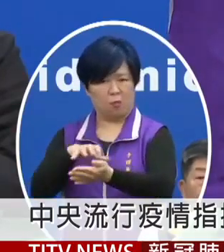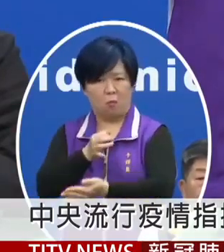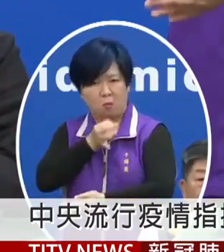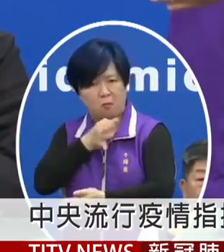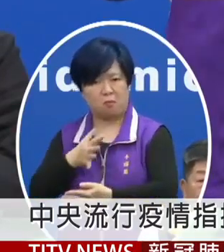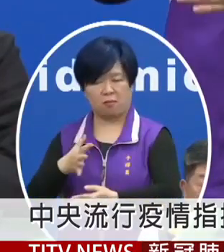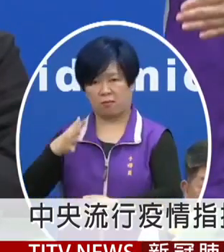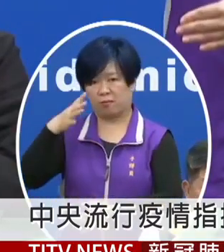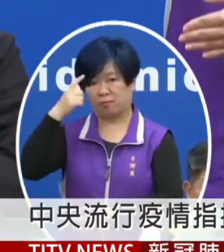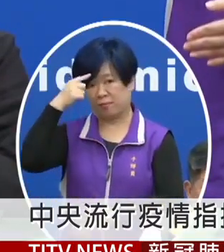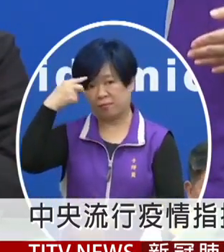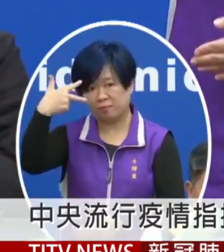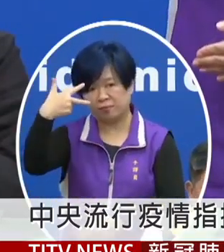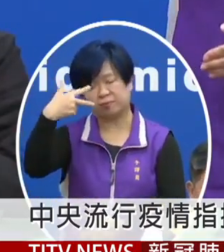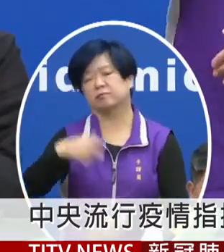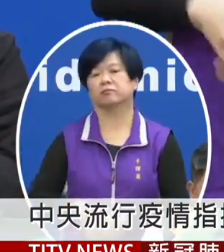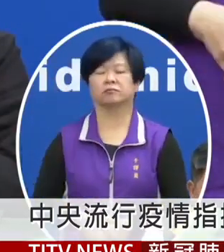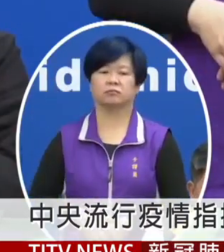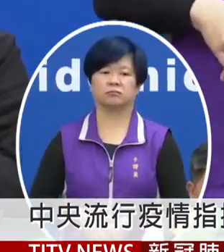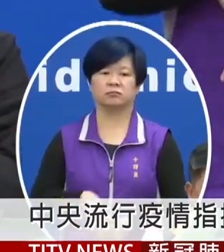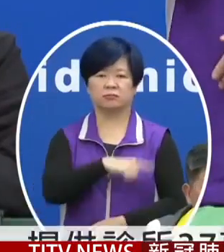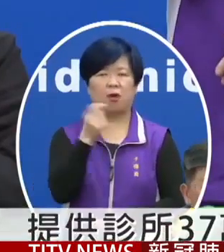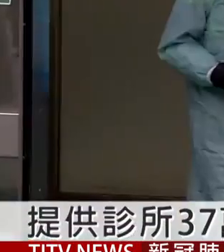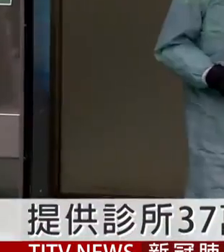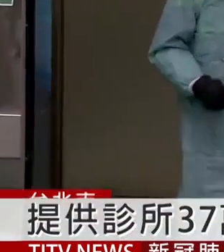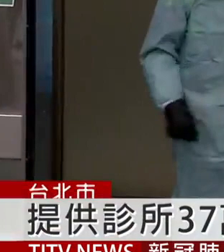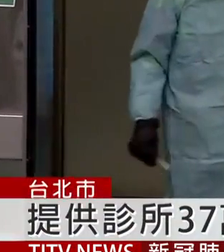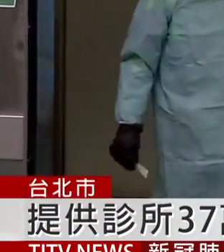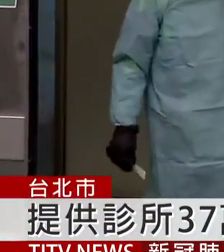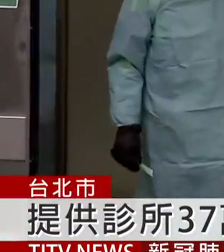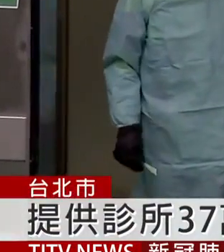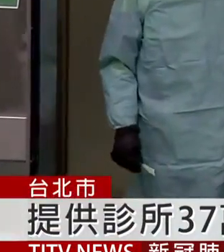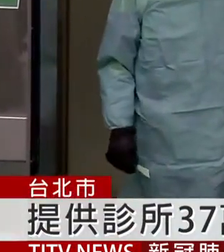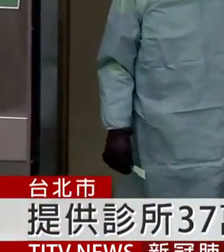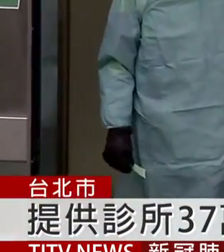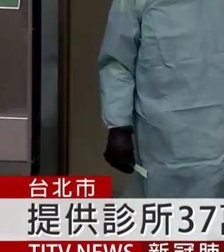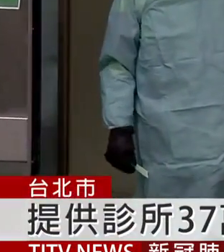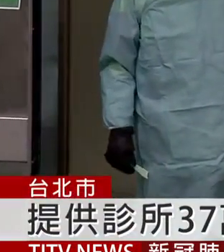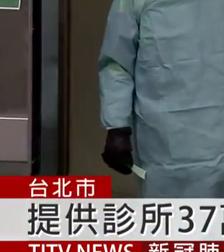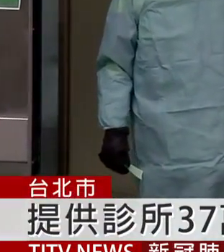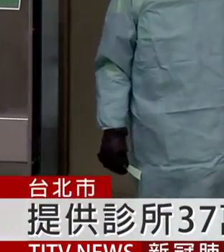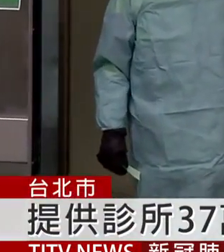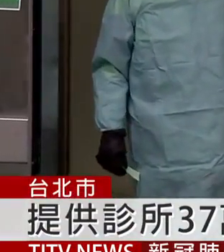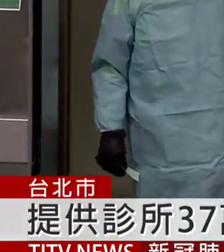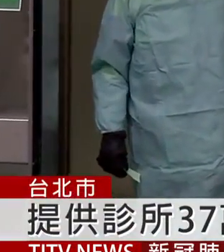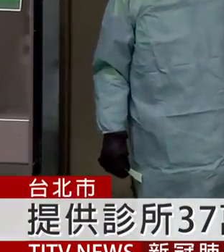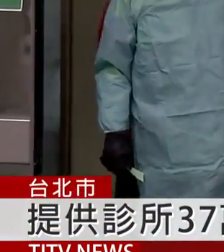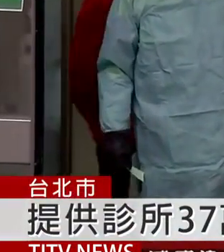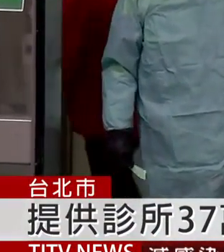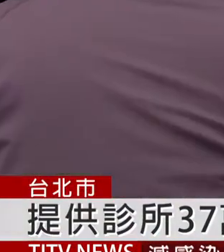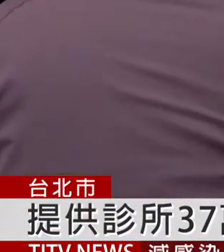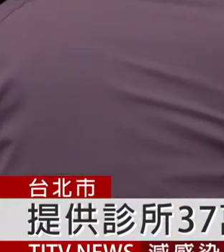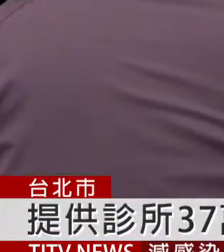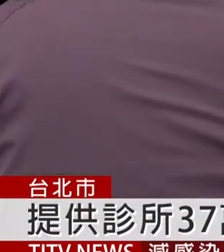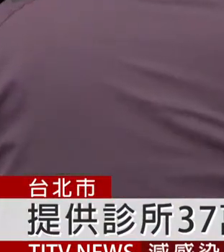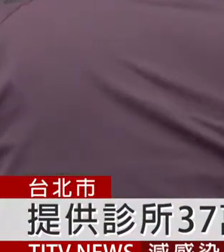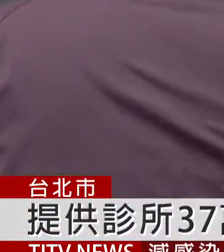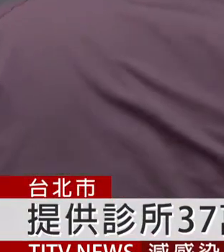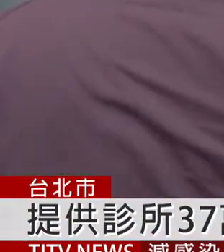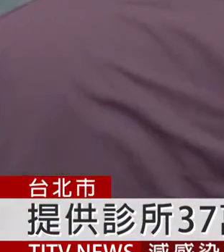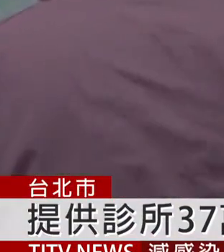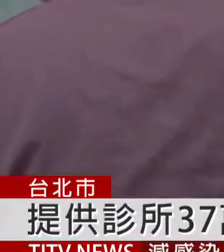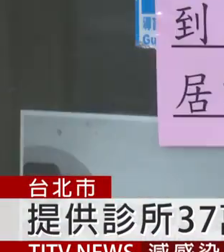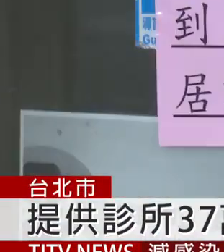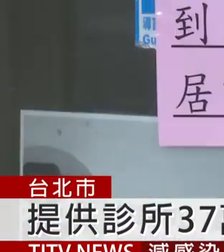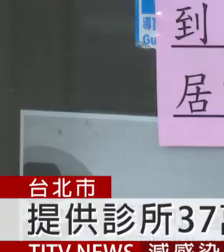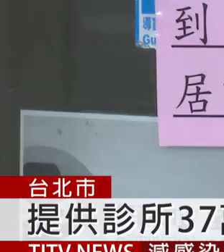量。好，那这样是不是可以让大家能够更安心？ 指挥中心指出，每日增加的口罩，其中37万片提供